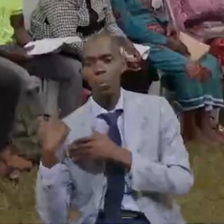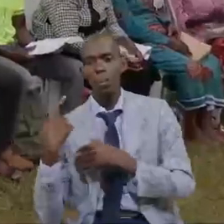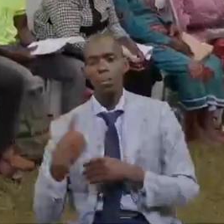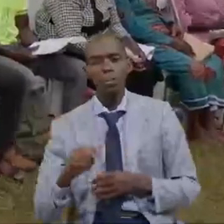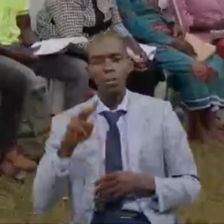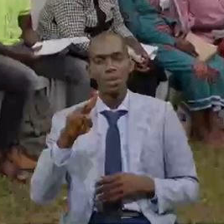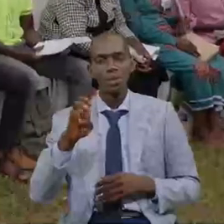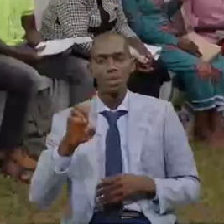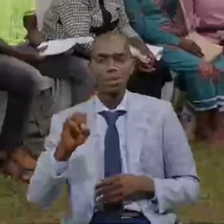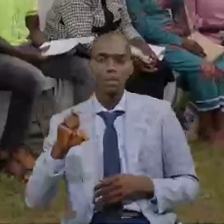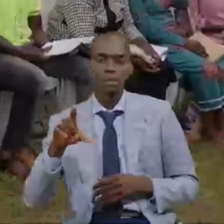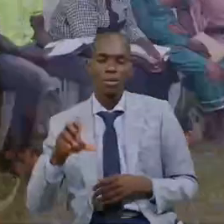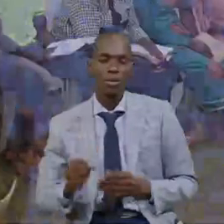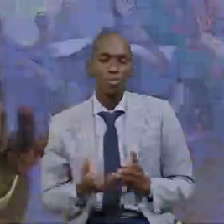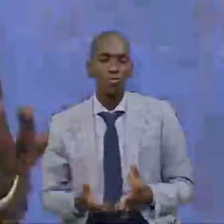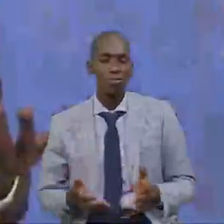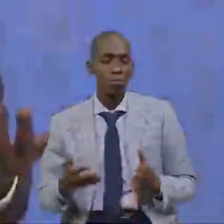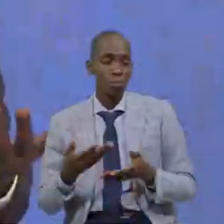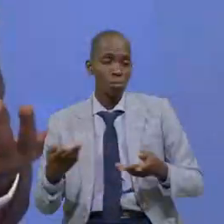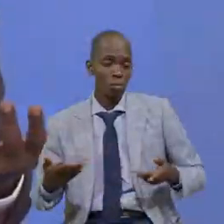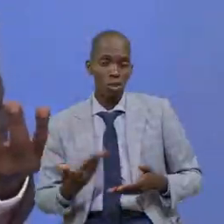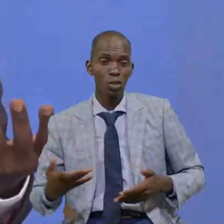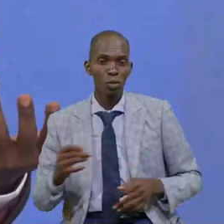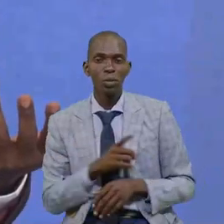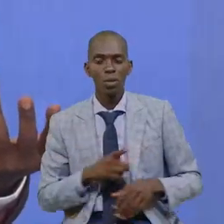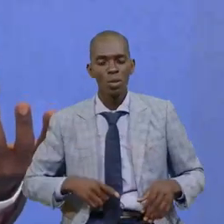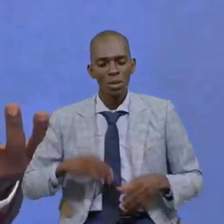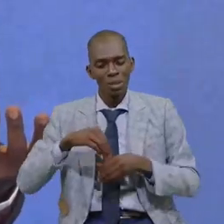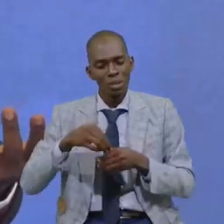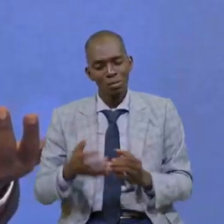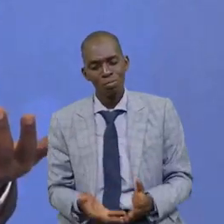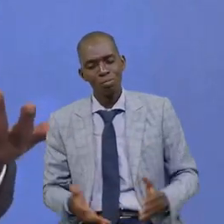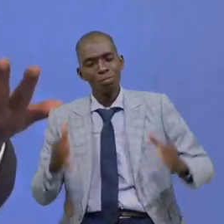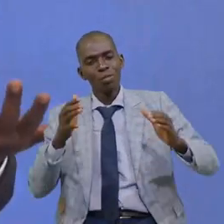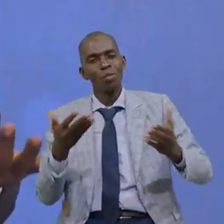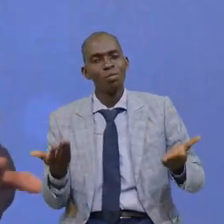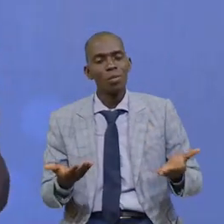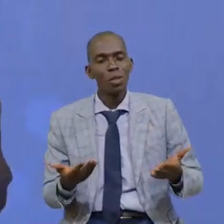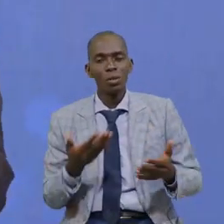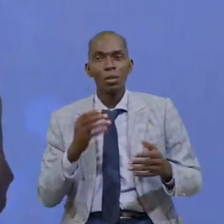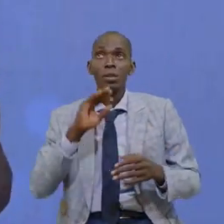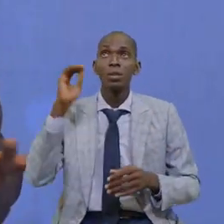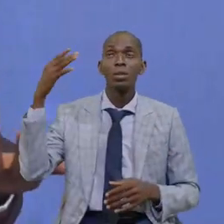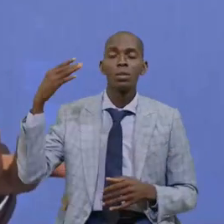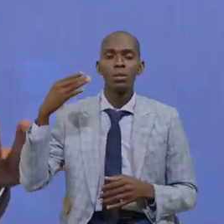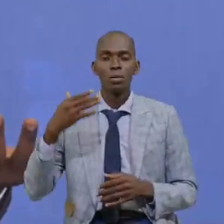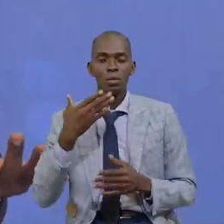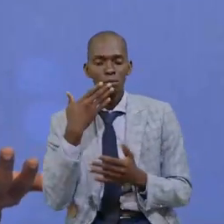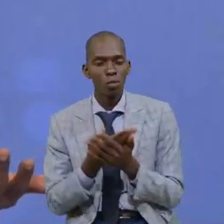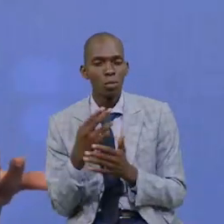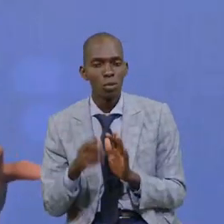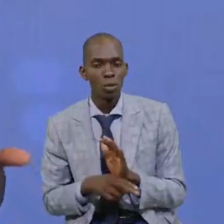l'Éternel. Qu'est-ce qu'il y a dans ces vases? La grâce, la bonté, la piété,